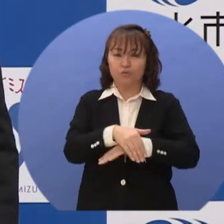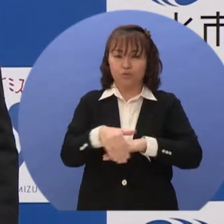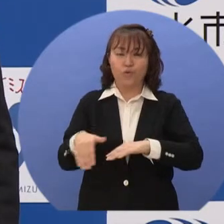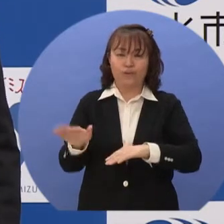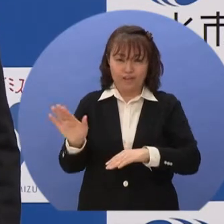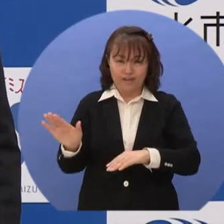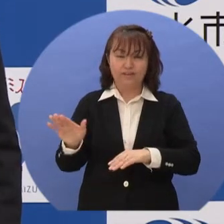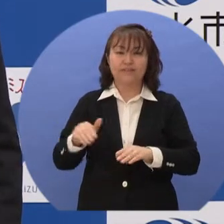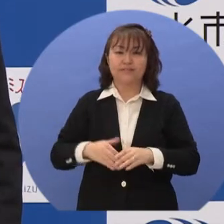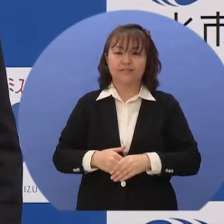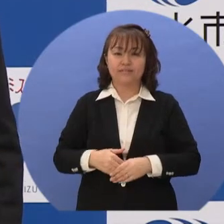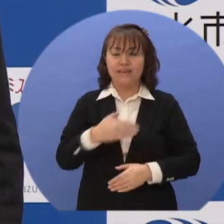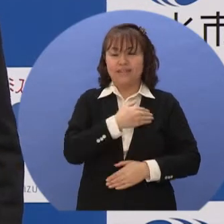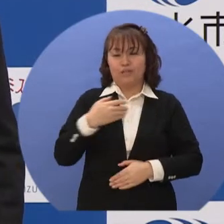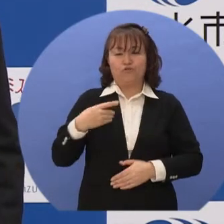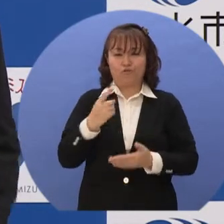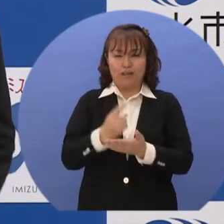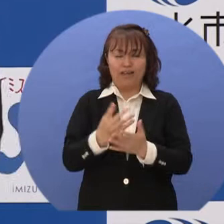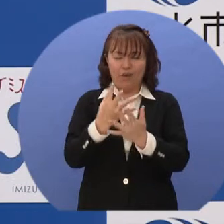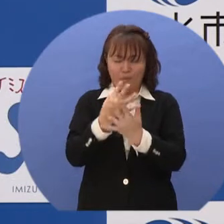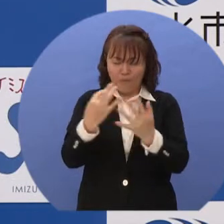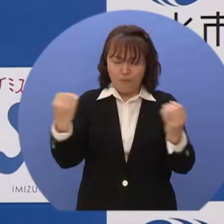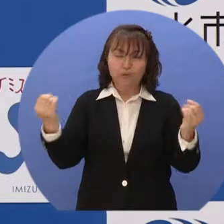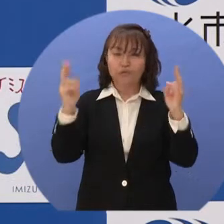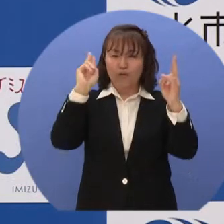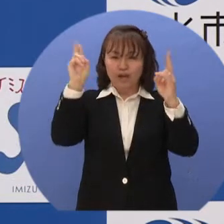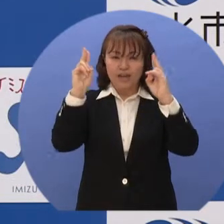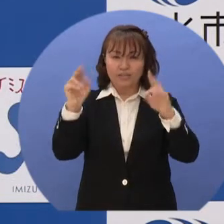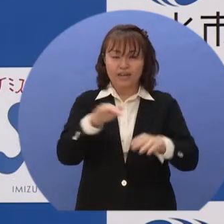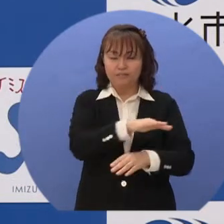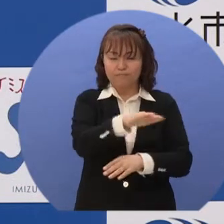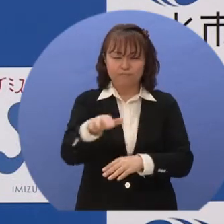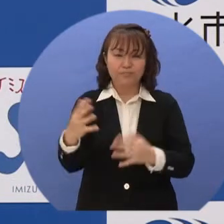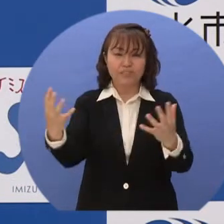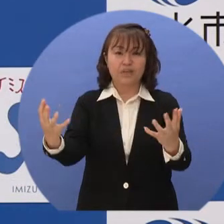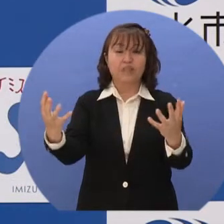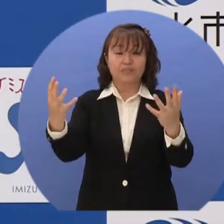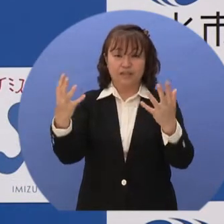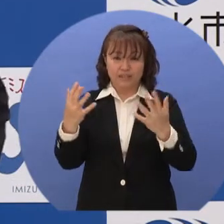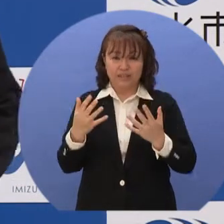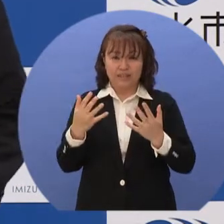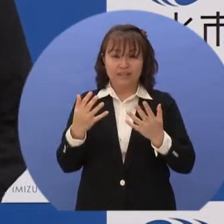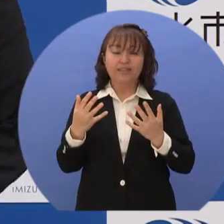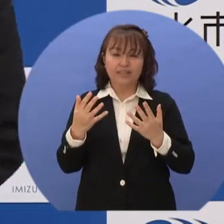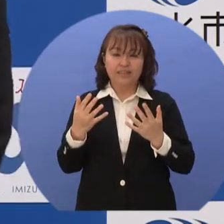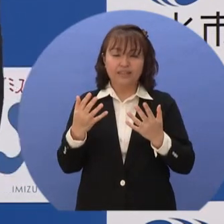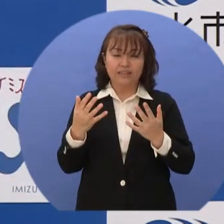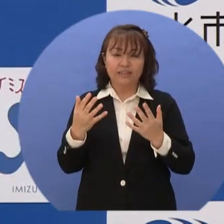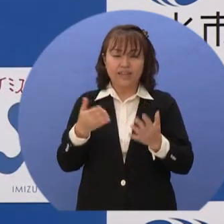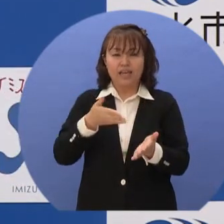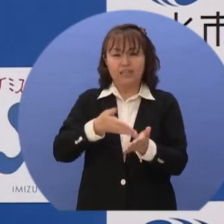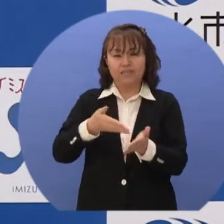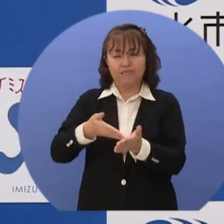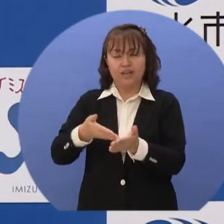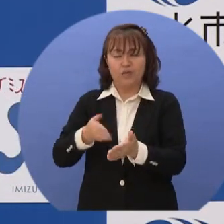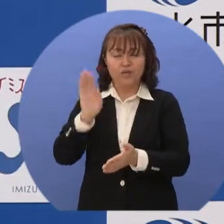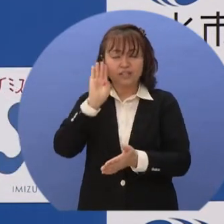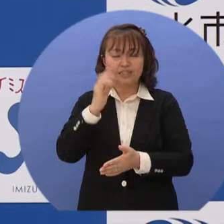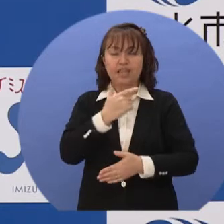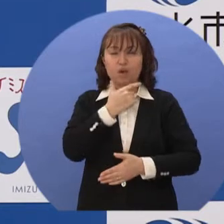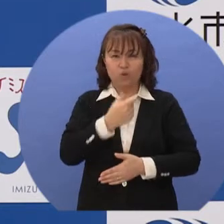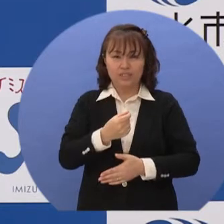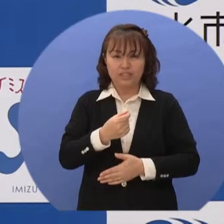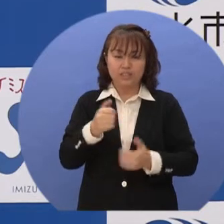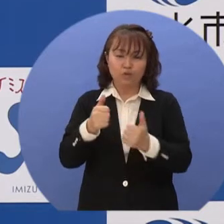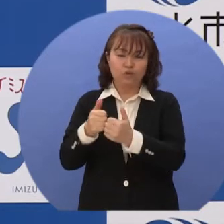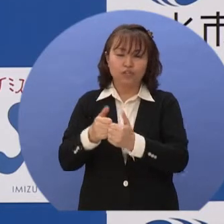図りながらまできるだけ多くの方々にこういった機会にお話を聞いていただきまたいろんな打ち合わせを